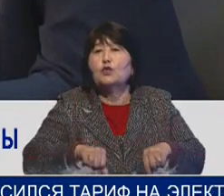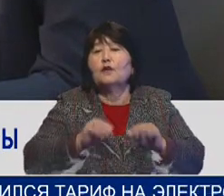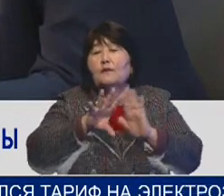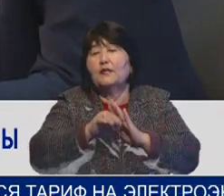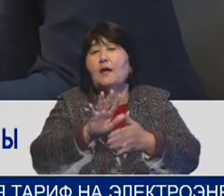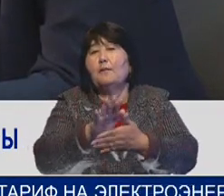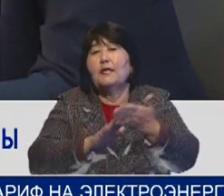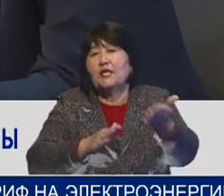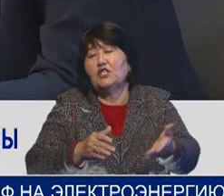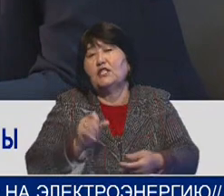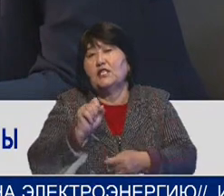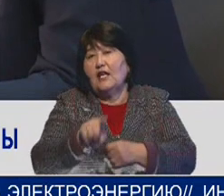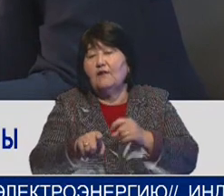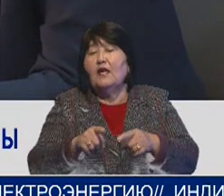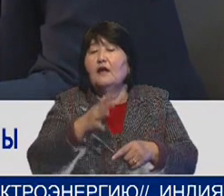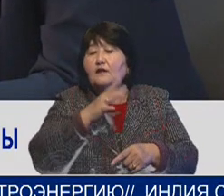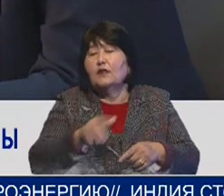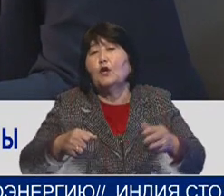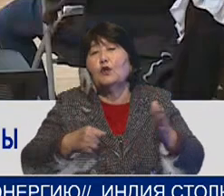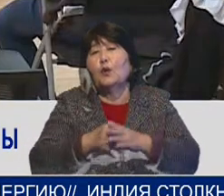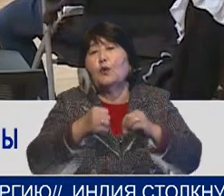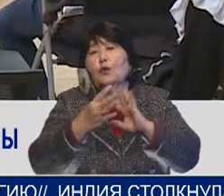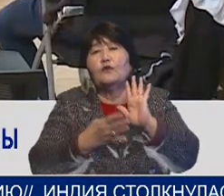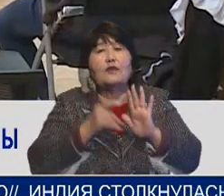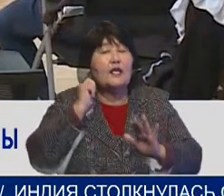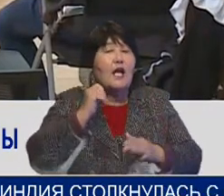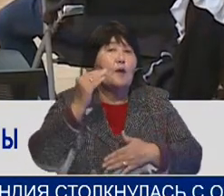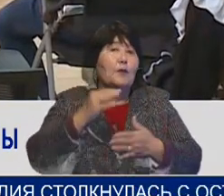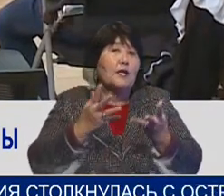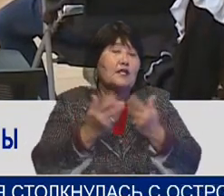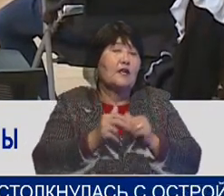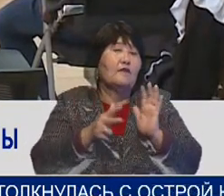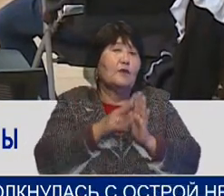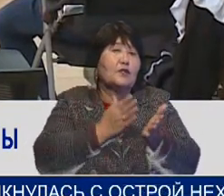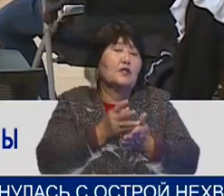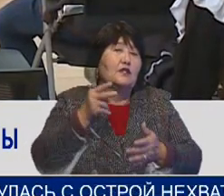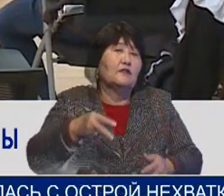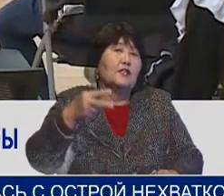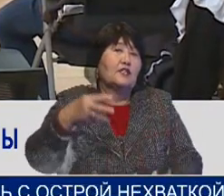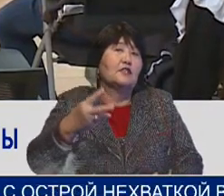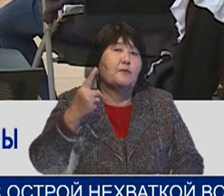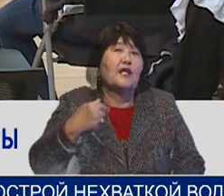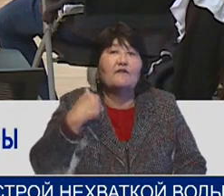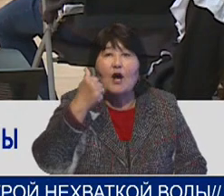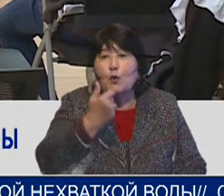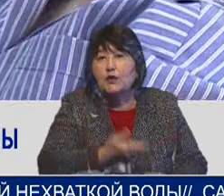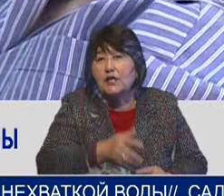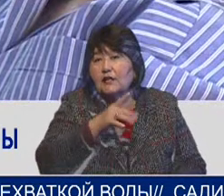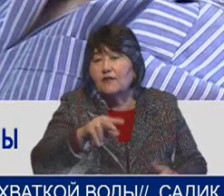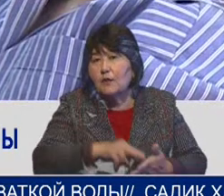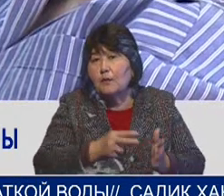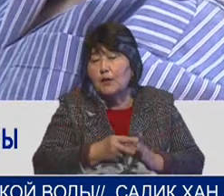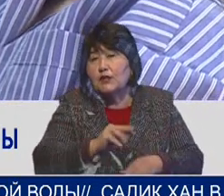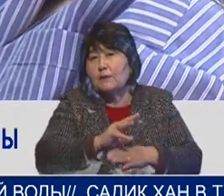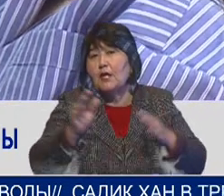подачей заявления срок кредита до 19 лет программа рассчитана на 8 лет до 2031 года за это время планируется